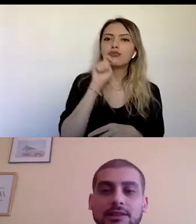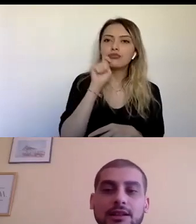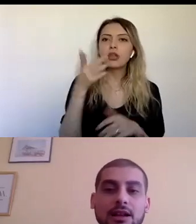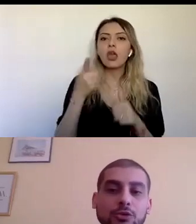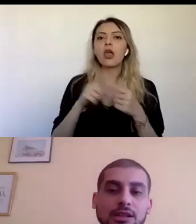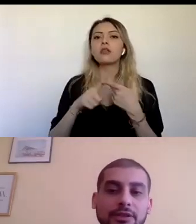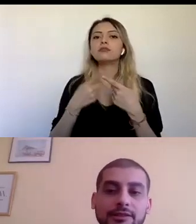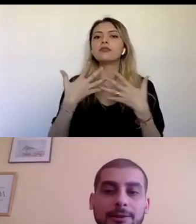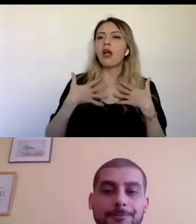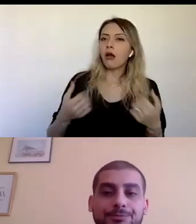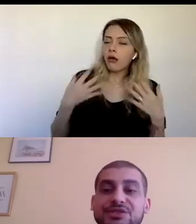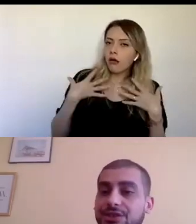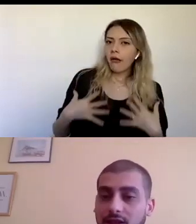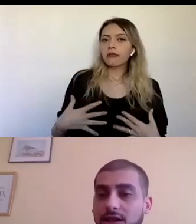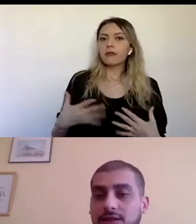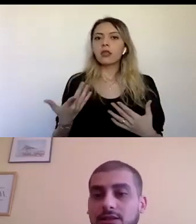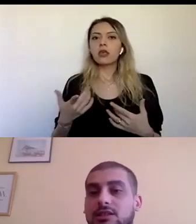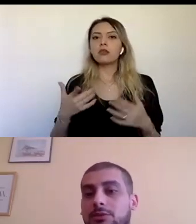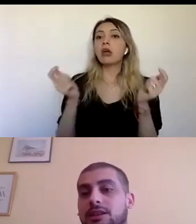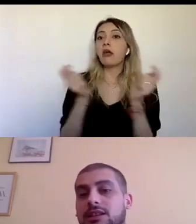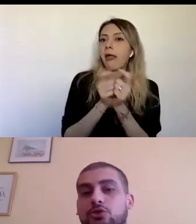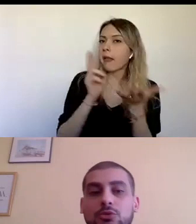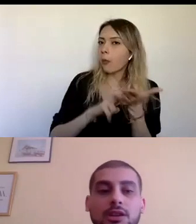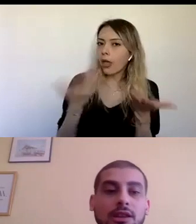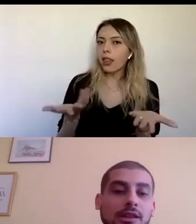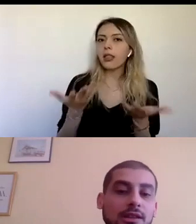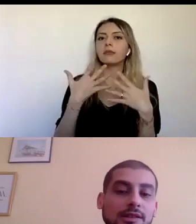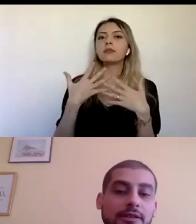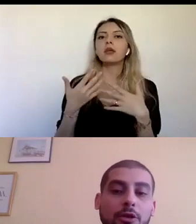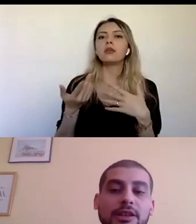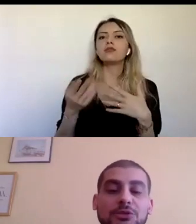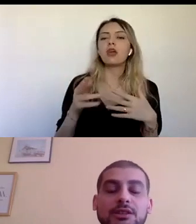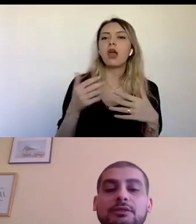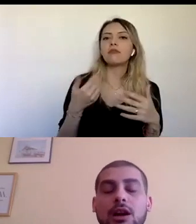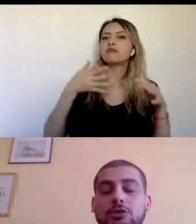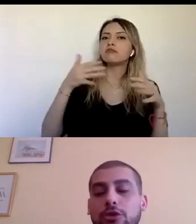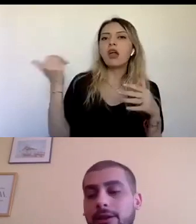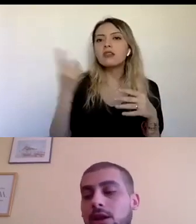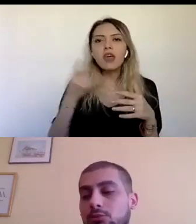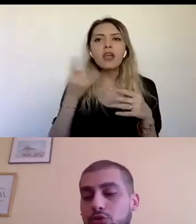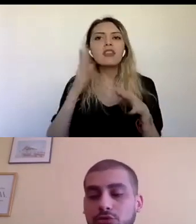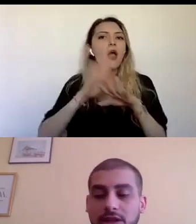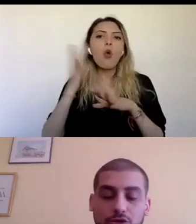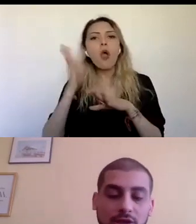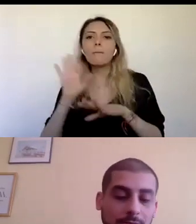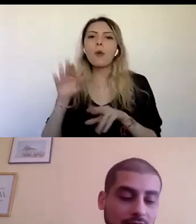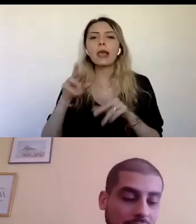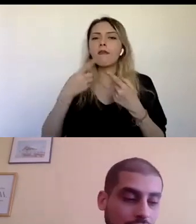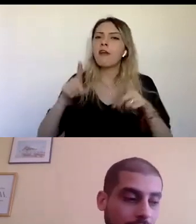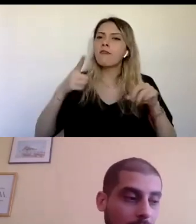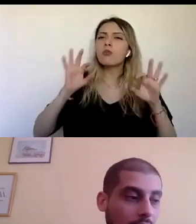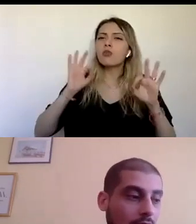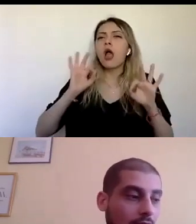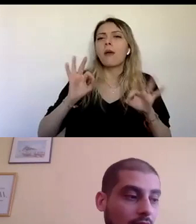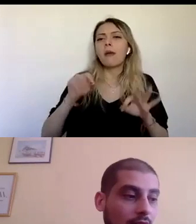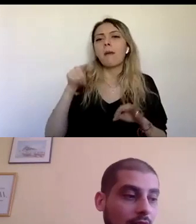kıyafeti, STK, üyeliği varsa, cinsel hayatı gibi bilgilerin tümü de kişisel olarak geçmektir kanuna göre. Buradan şunu anlatmak